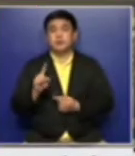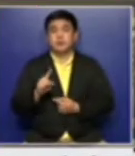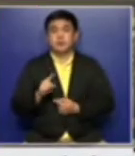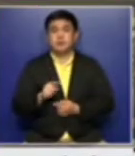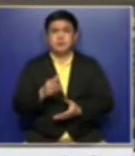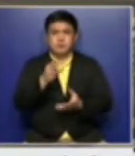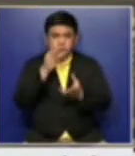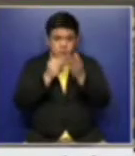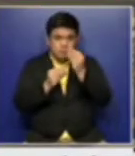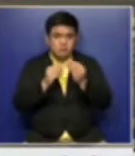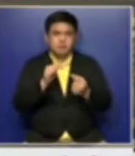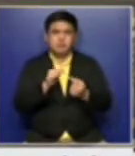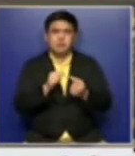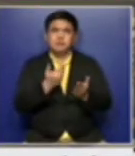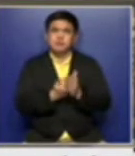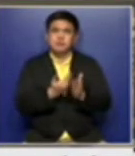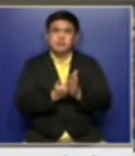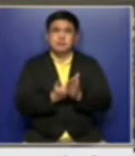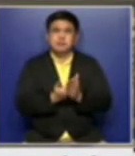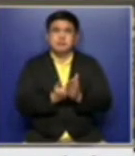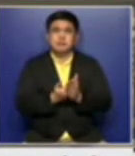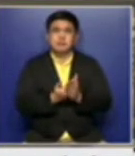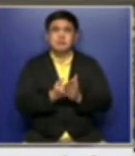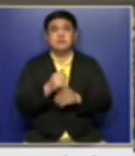ศึกษาดูแล้วว่างบประมาณของปี